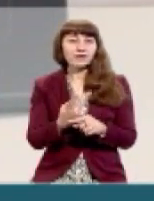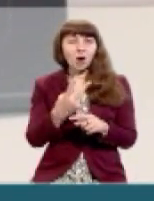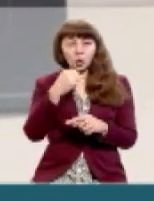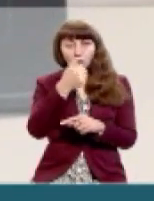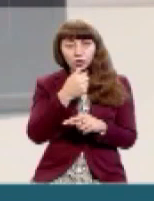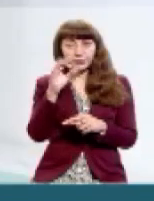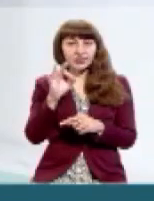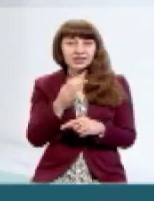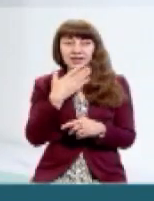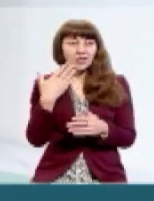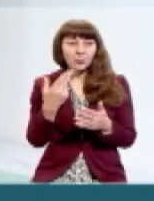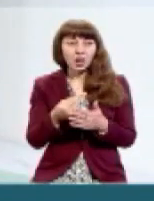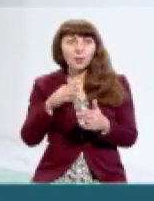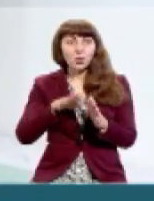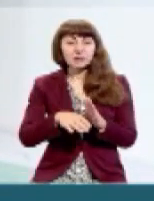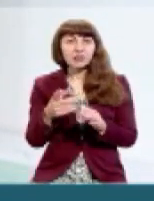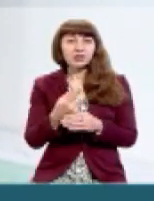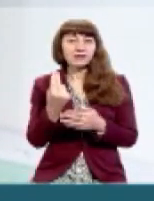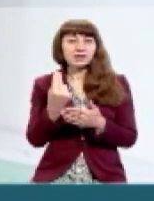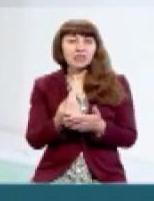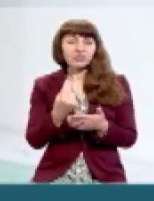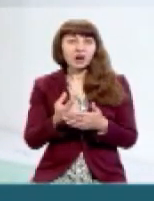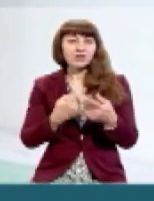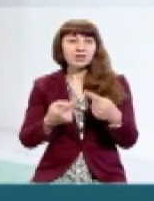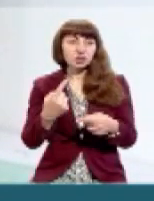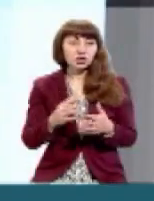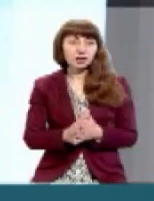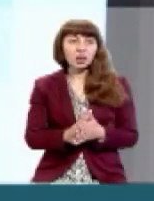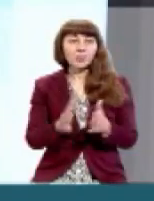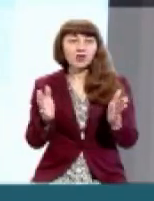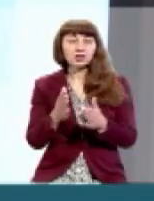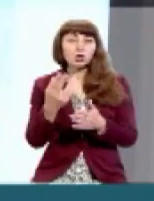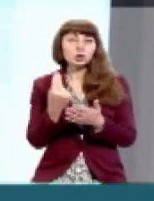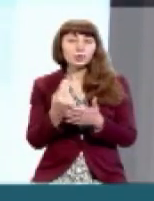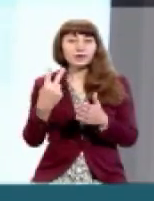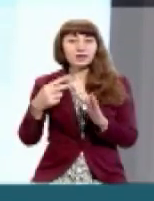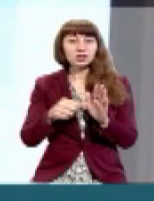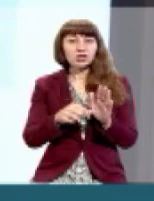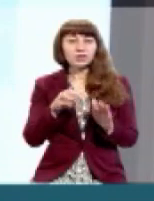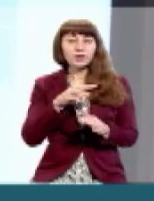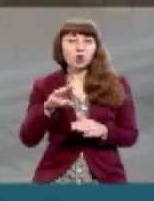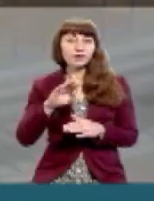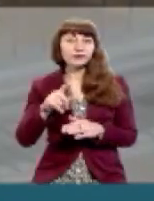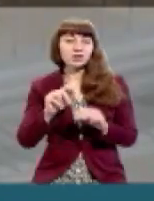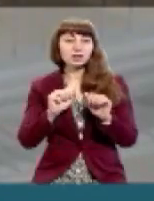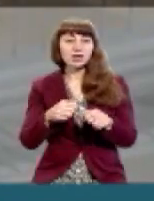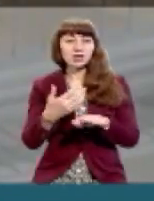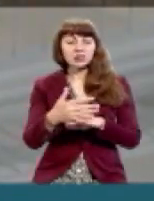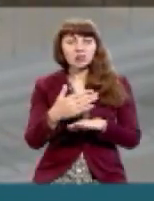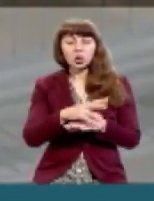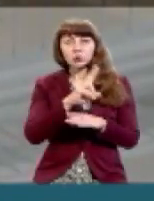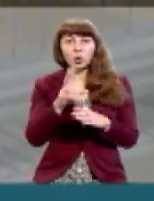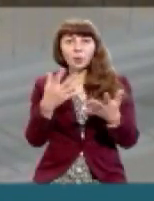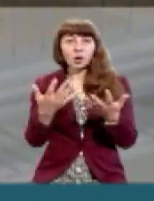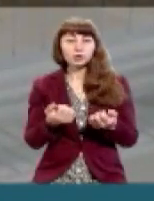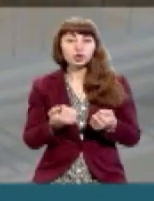после ставка возвращаясь суда выдается на 5 лет максимальная сумма займа более 26 миллионов тенге одним из тех кто